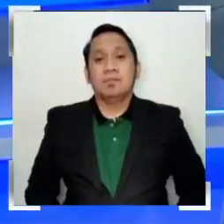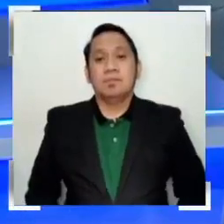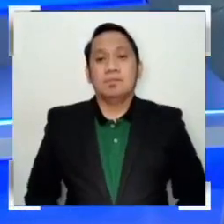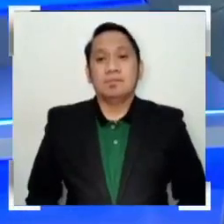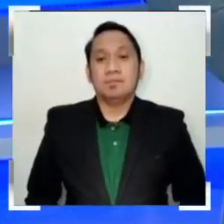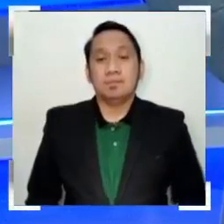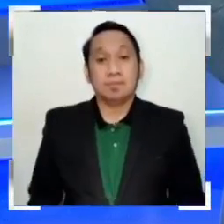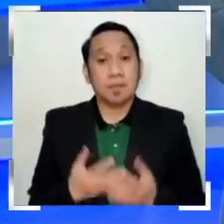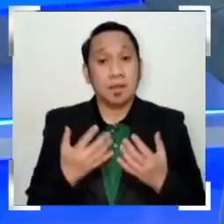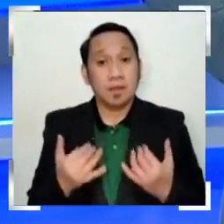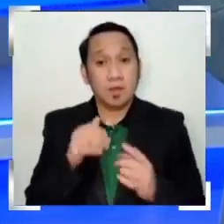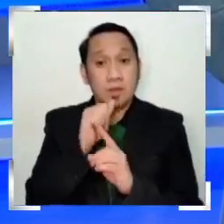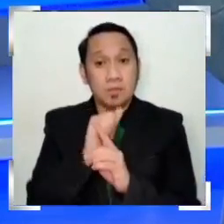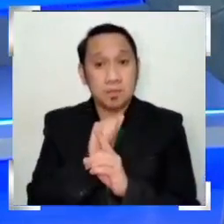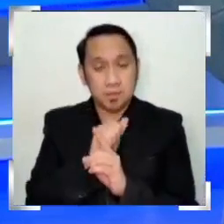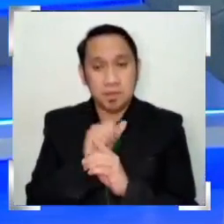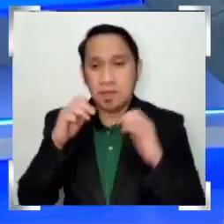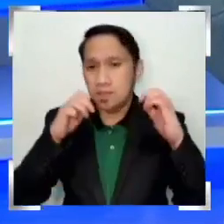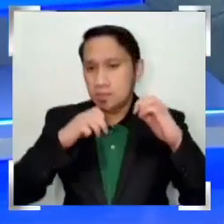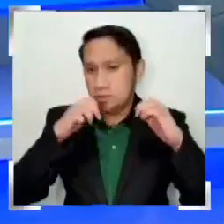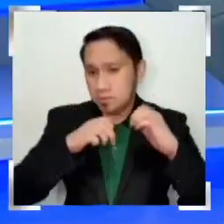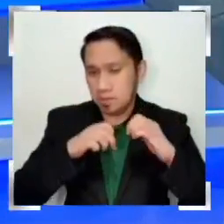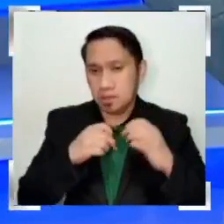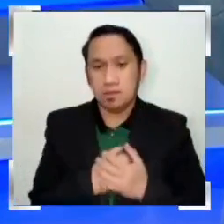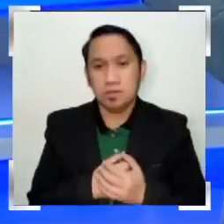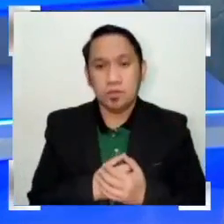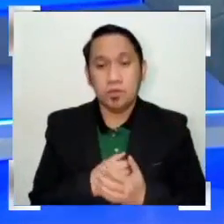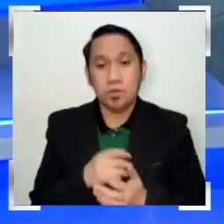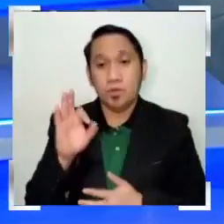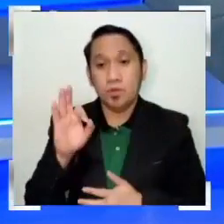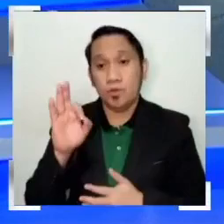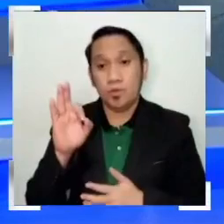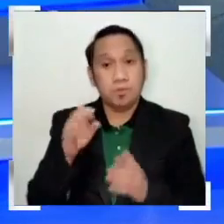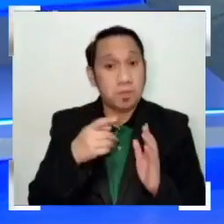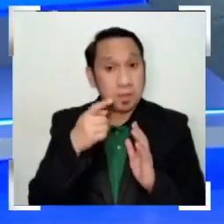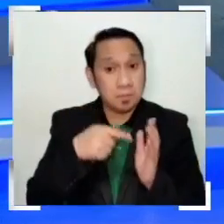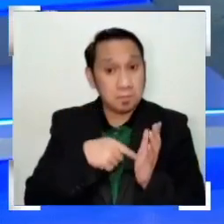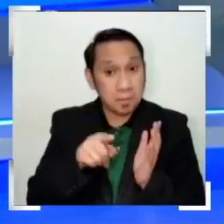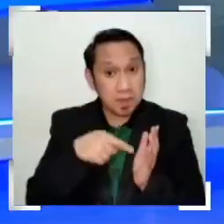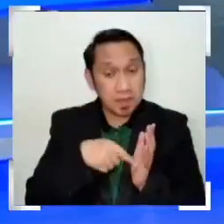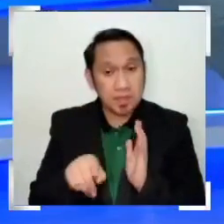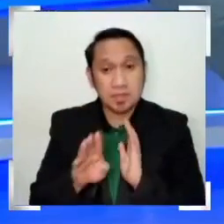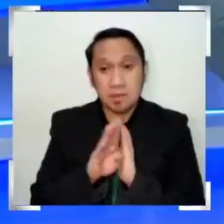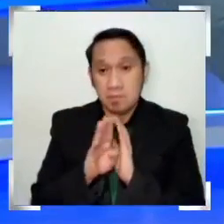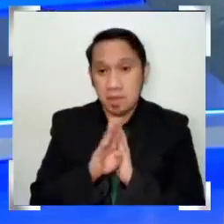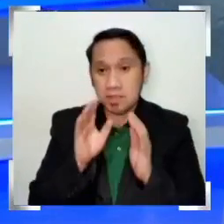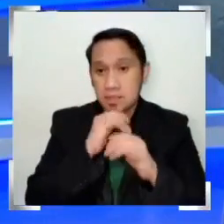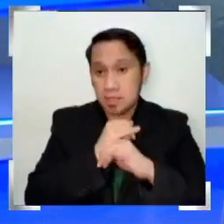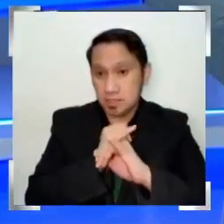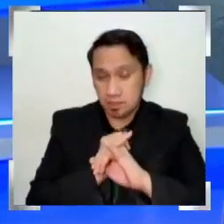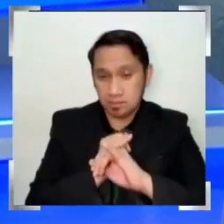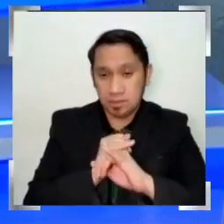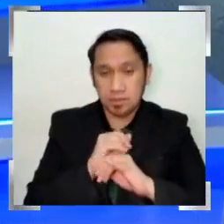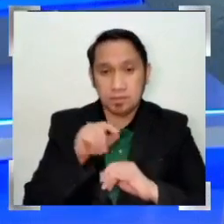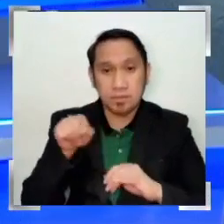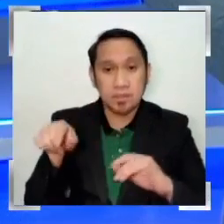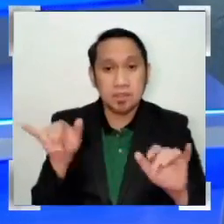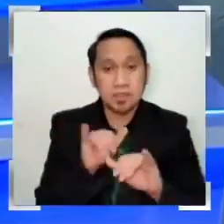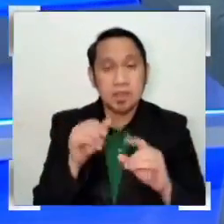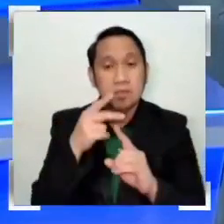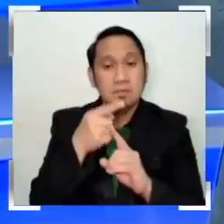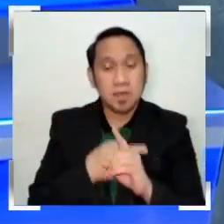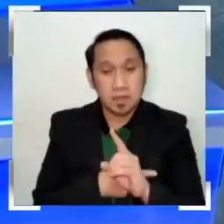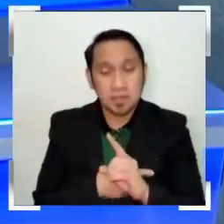Ngayong Abril na inaasang ipatutupad ang fare discount sa jeepney, bus at UB Express. Sa parehong buwan din sisimula ng single